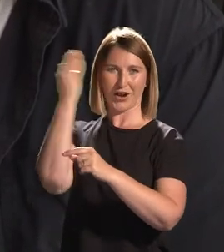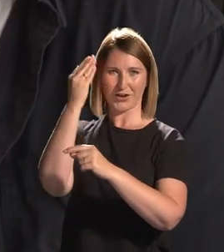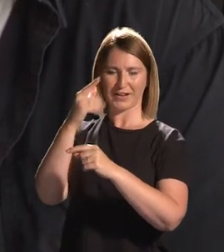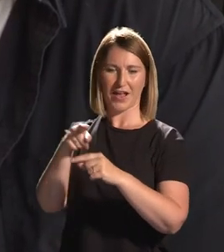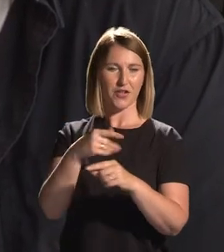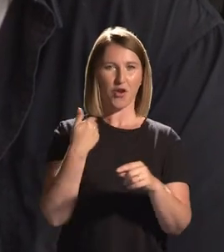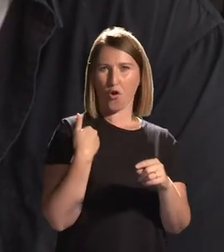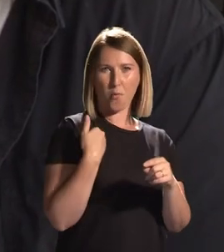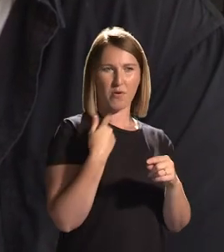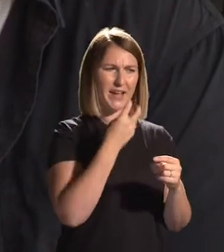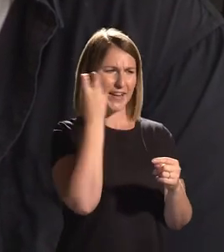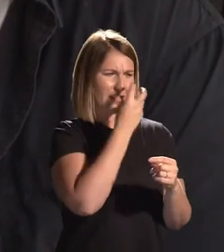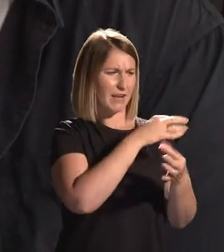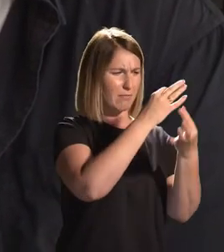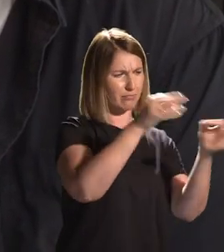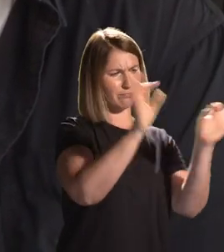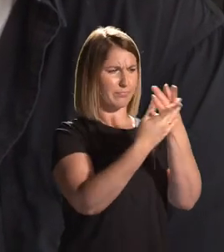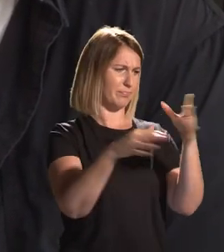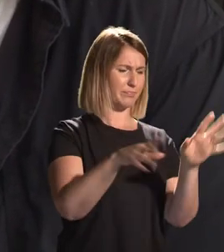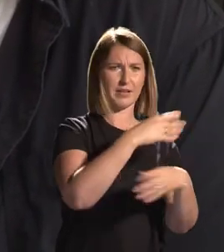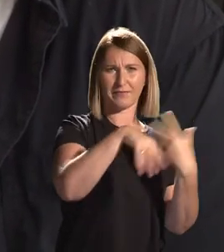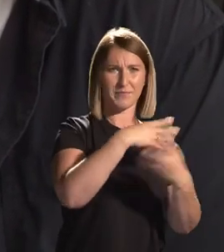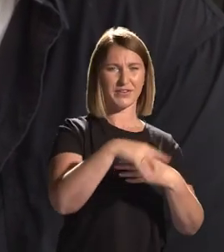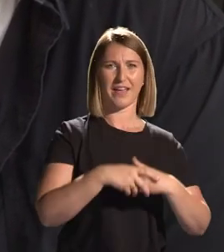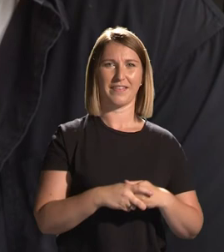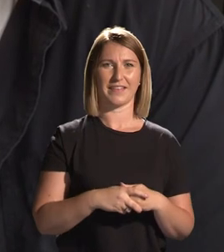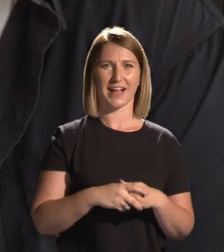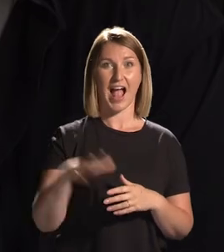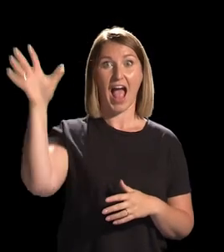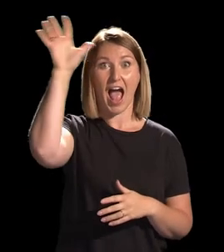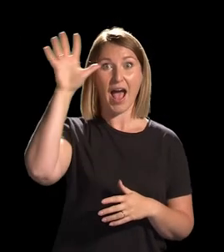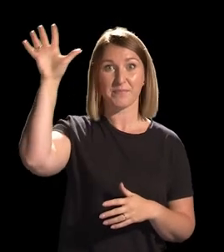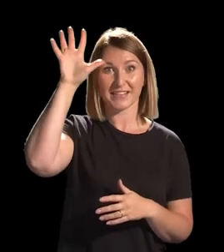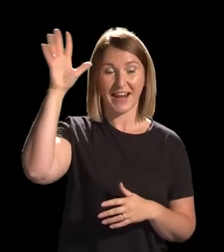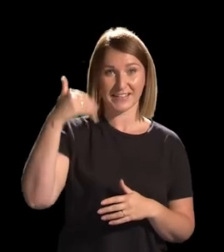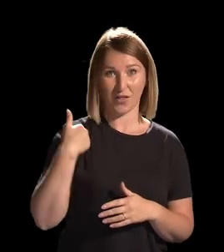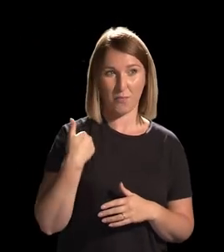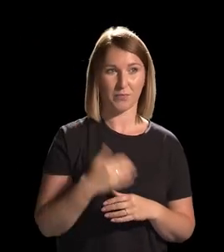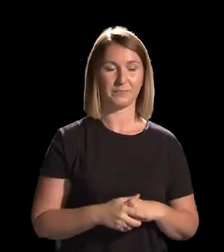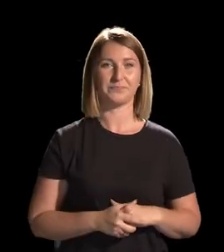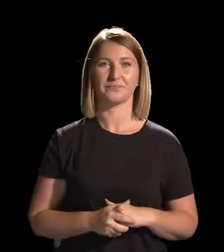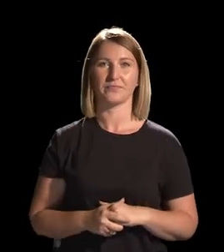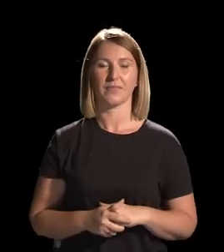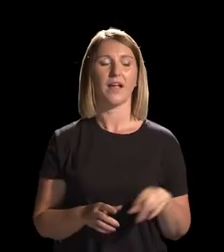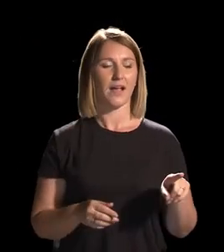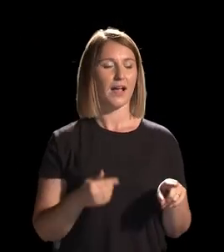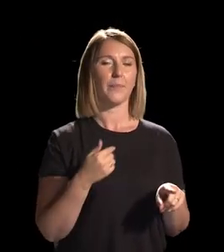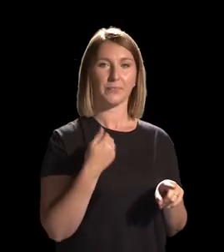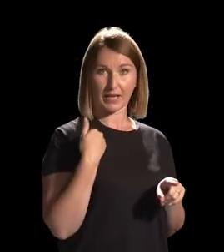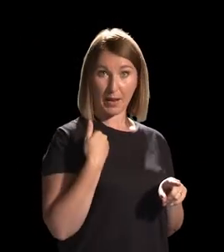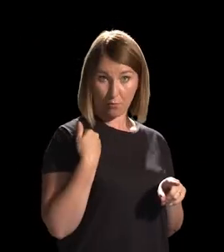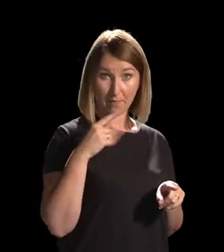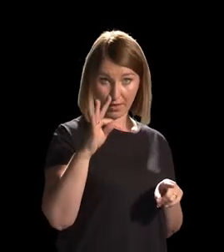to był po prostu różny inny zapis w końcu, czyli po prostu inaczej mówiąc abstrakcja. Spotkałem się z tym na twojej wystawie